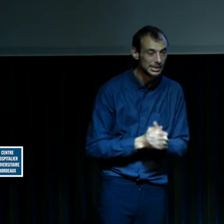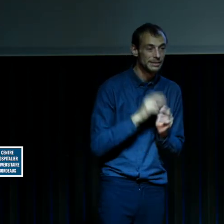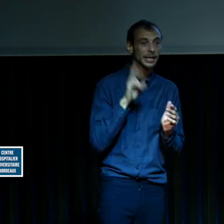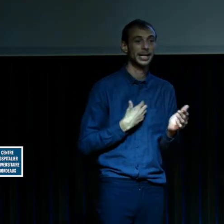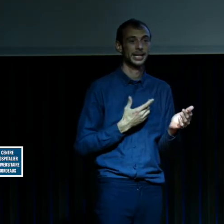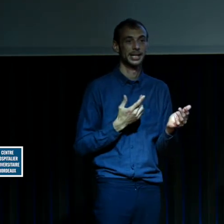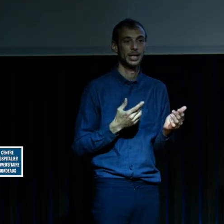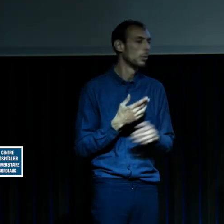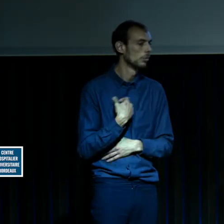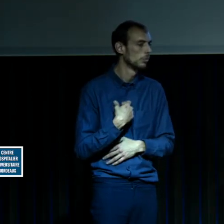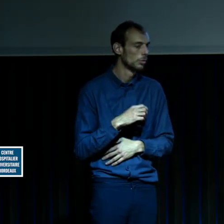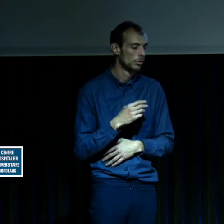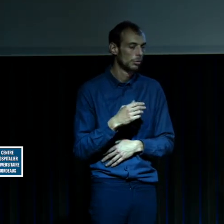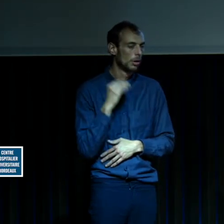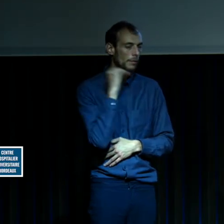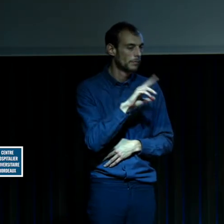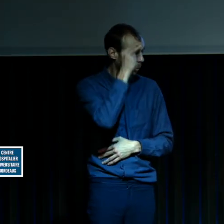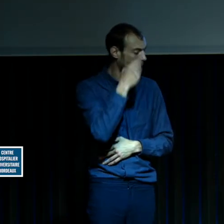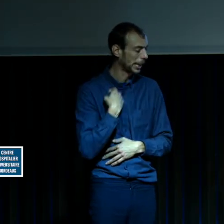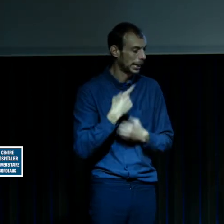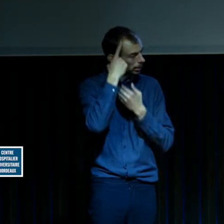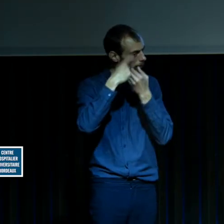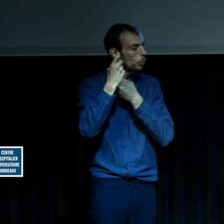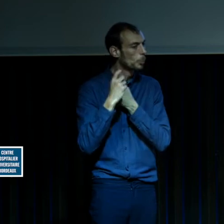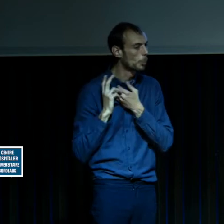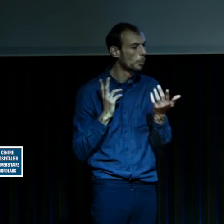compris très vite que je faisais un AVC et